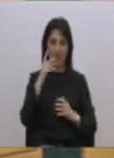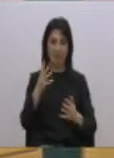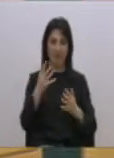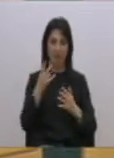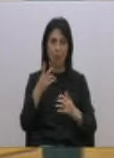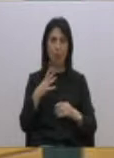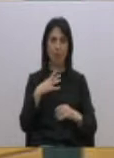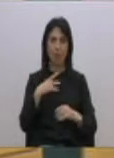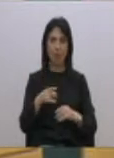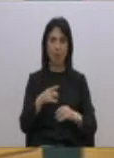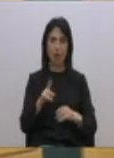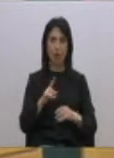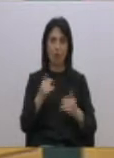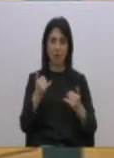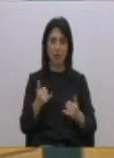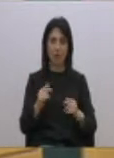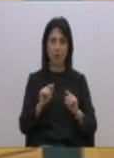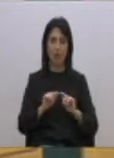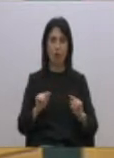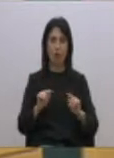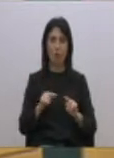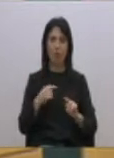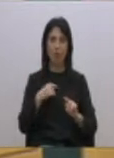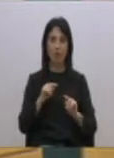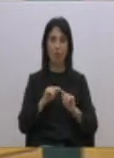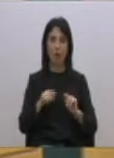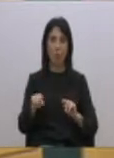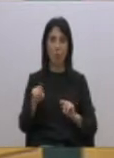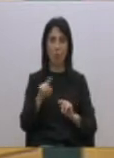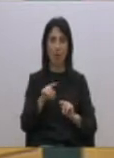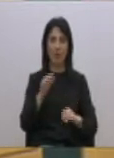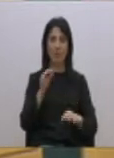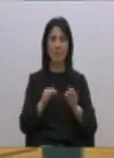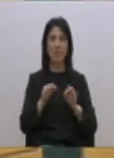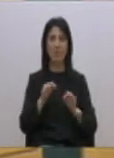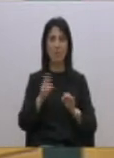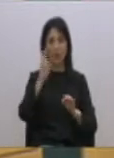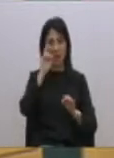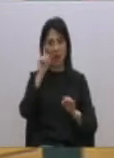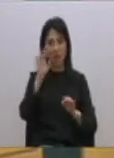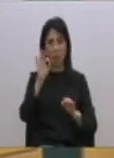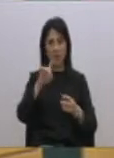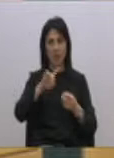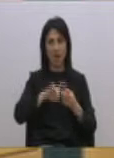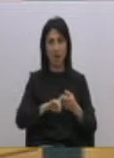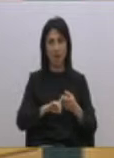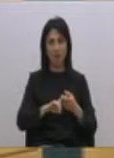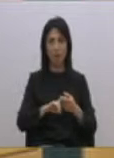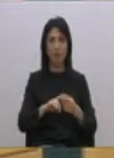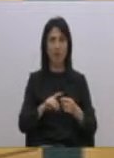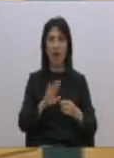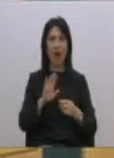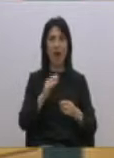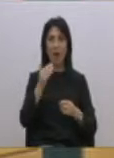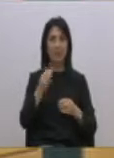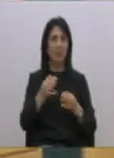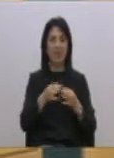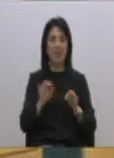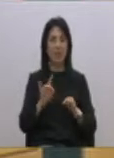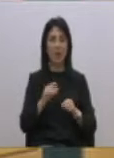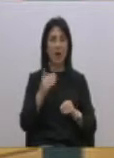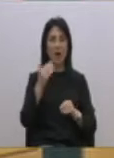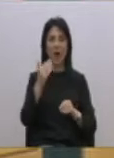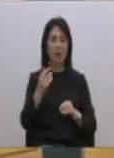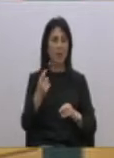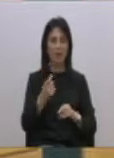უნდა იყოს, რომ დღეს ოპოზიციას, ჩვენს ოპონენტებს სასამართლო ხელისუფლებასთან დაკავშირებით. არამისი დამოუკიდებლობა,